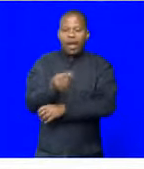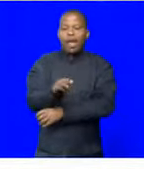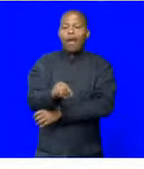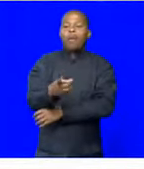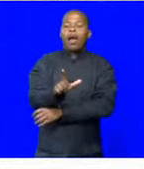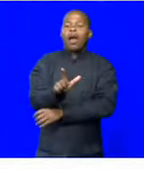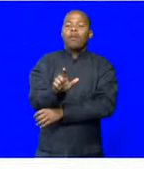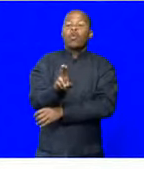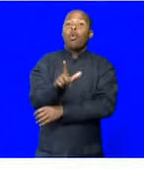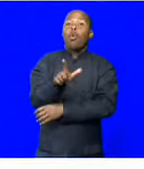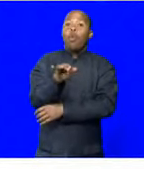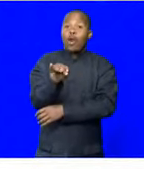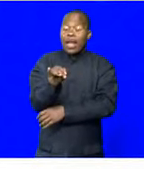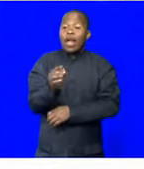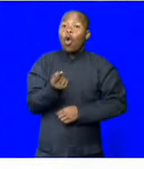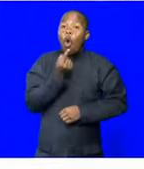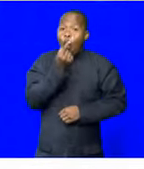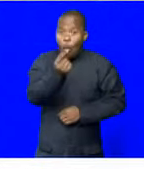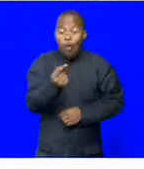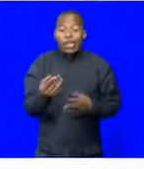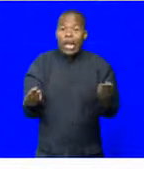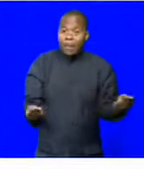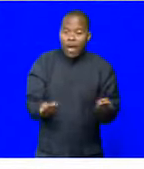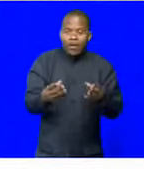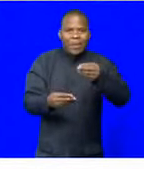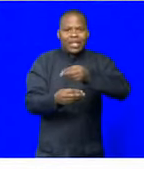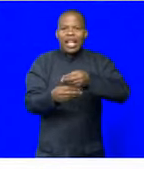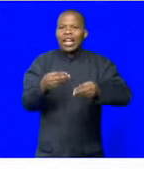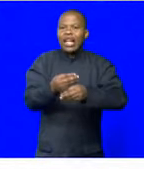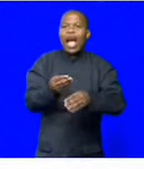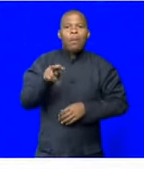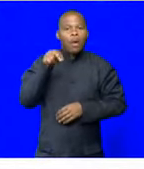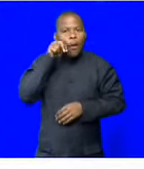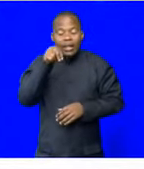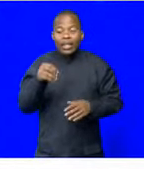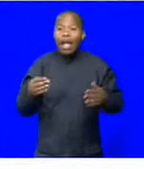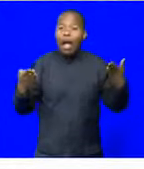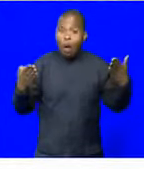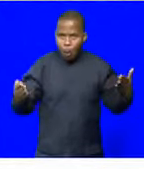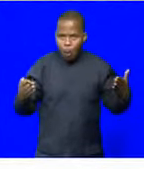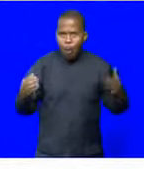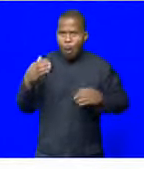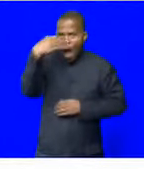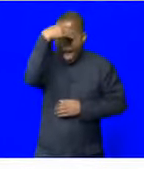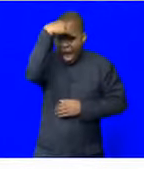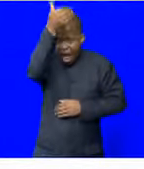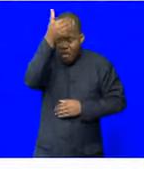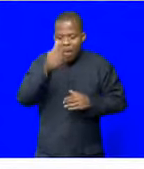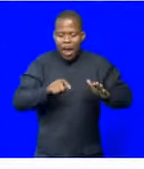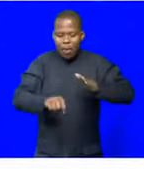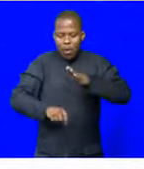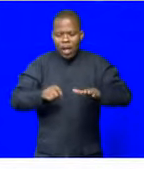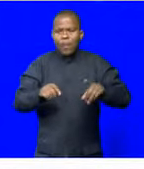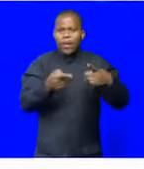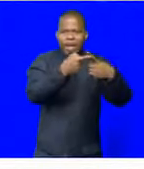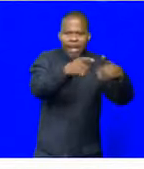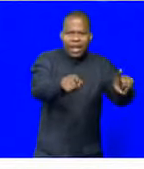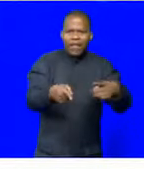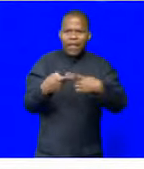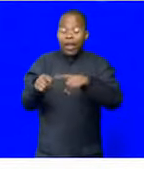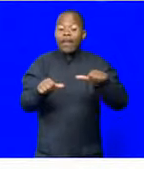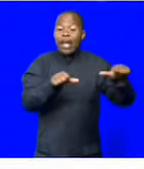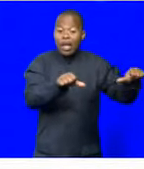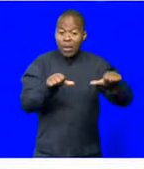solo yachubeka nekwenta imisebenti yentfutfuko leshintsha timpilo temaswati tibe ngileto letingcono kulo lonke live ngaphansi